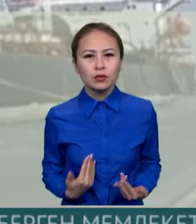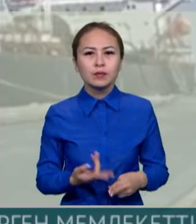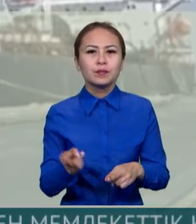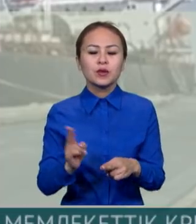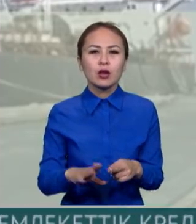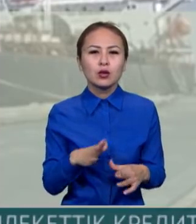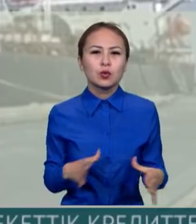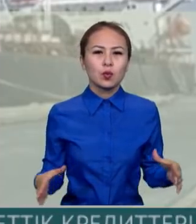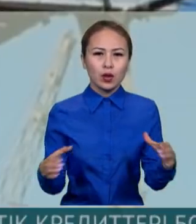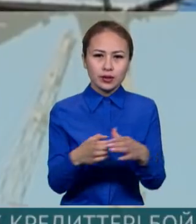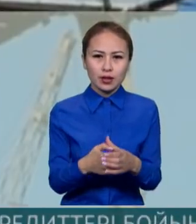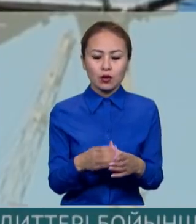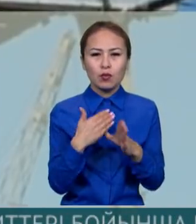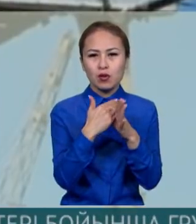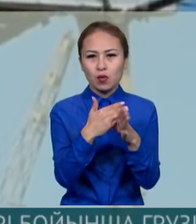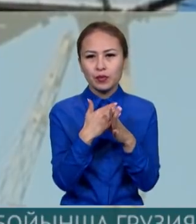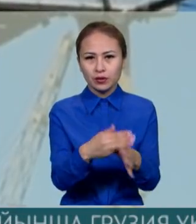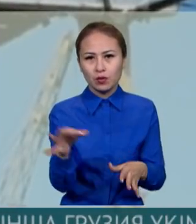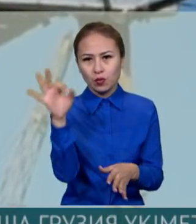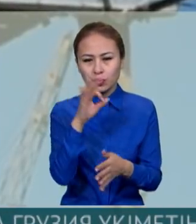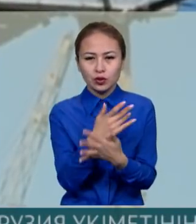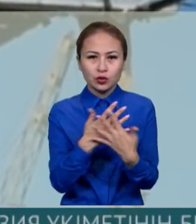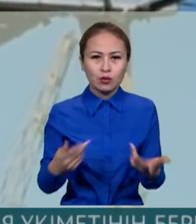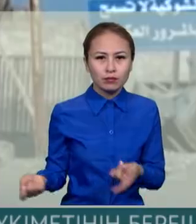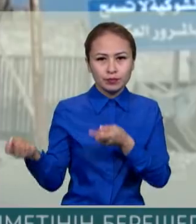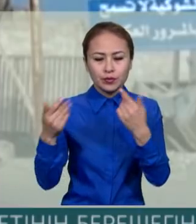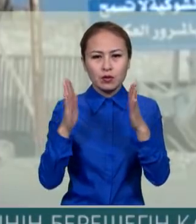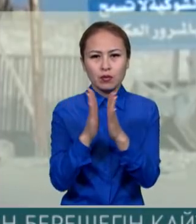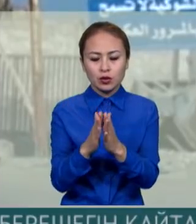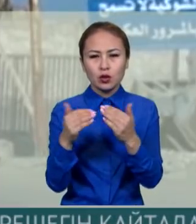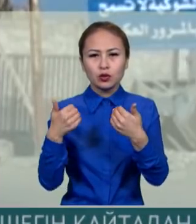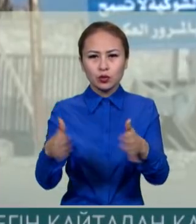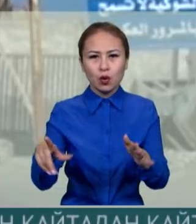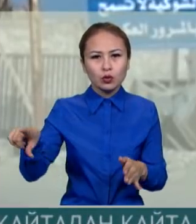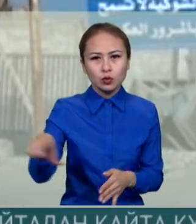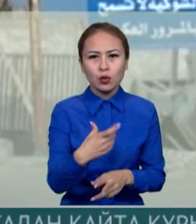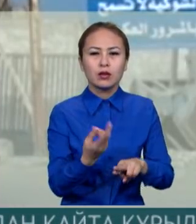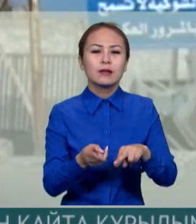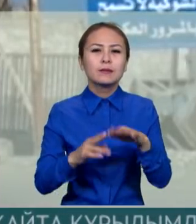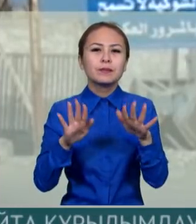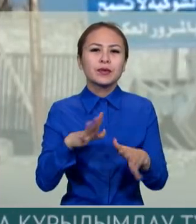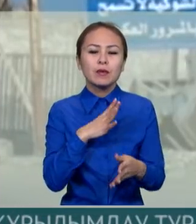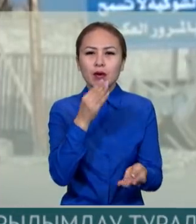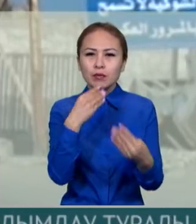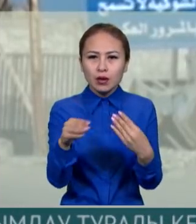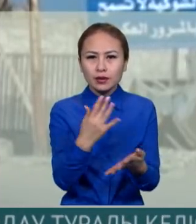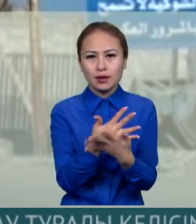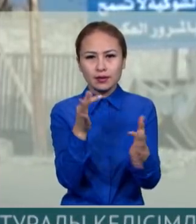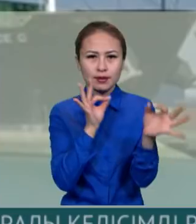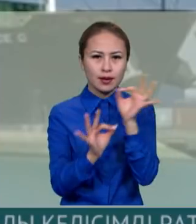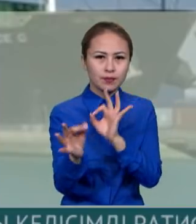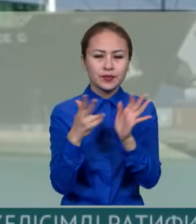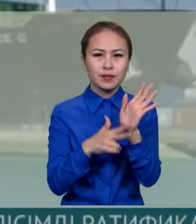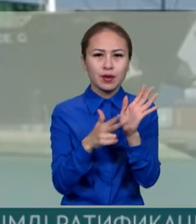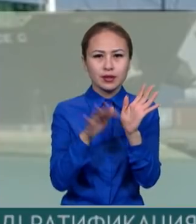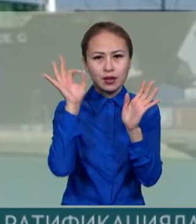шала Біріккен ұлттар ұйымы коалициядан гуманитарлық көмектің келуіне жол ашуын талап етті. Мәліметтерге қарағанда елге келетін азық түлік пен